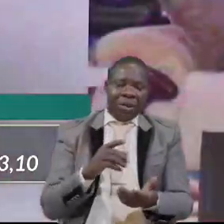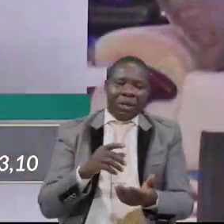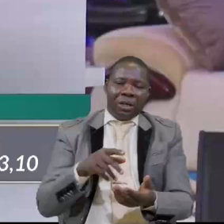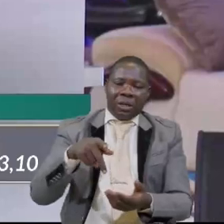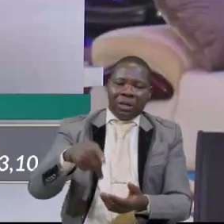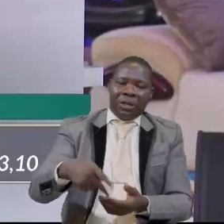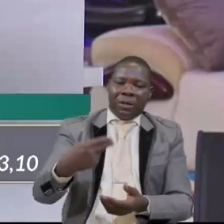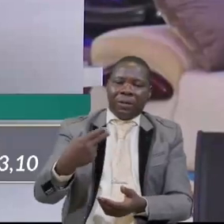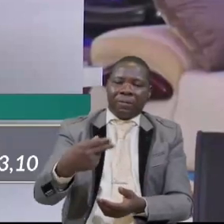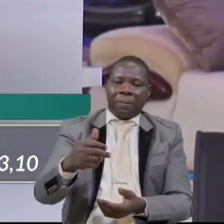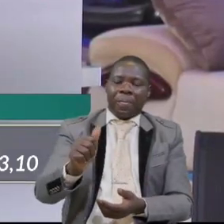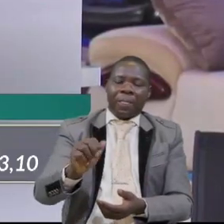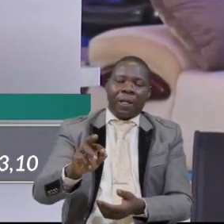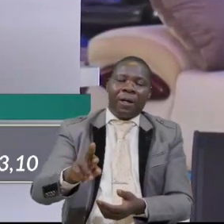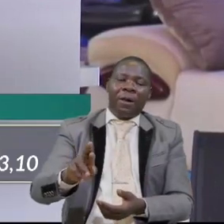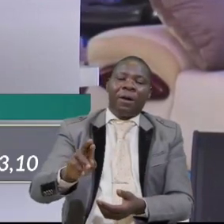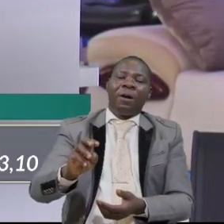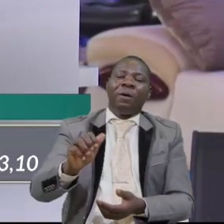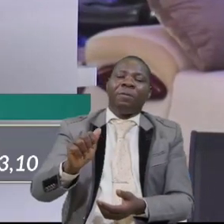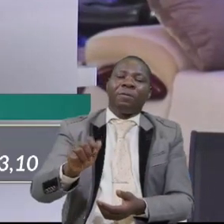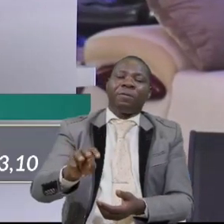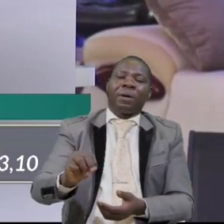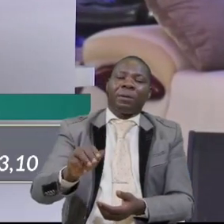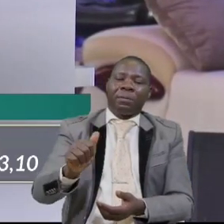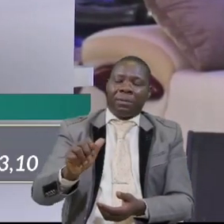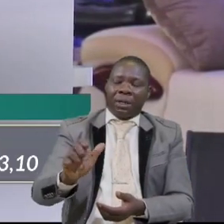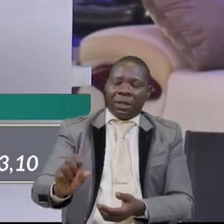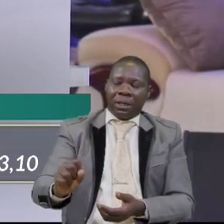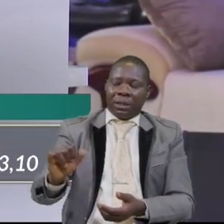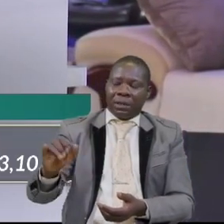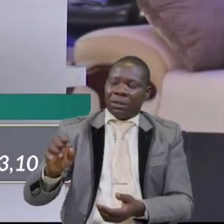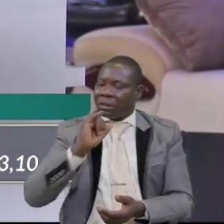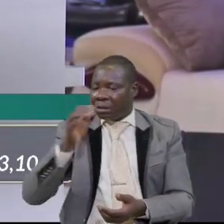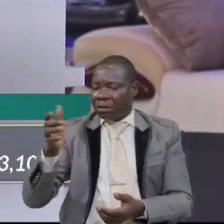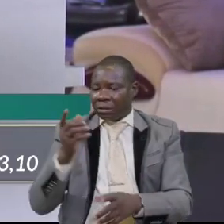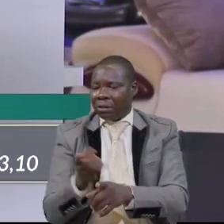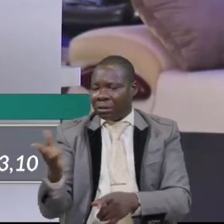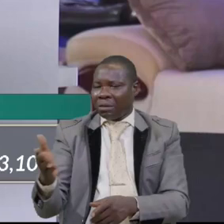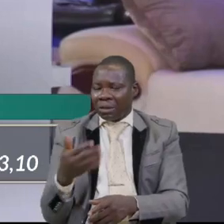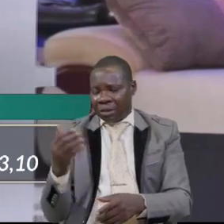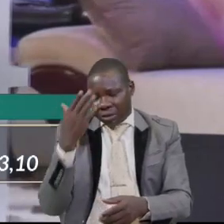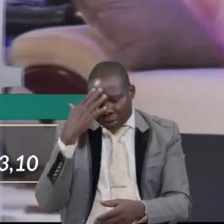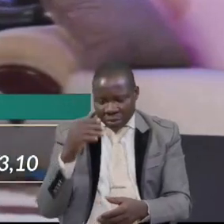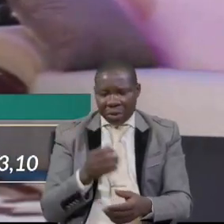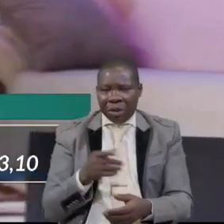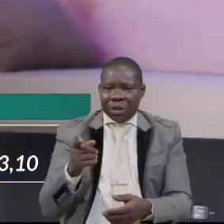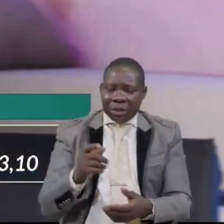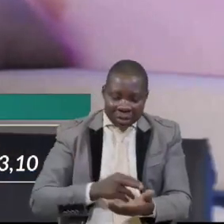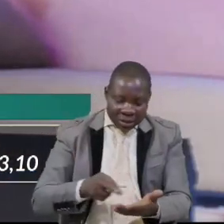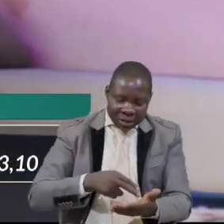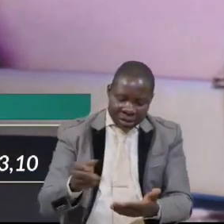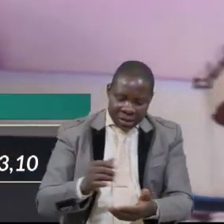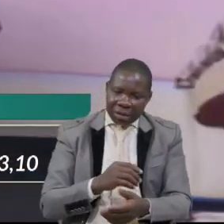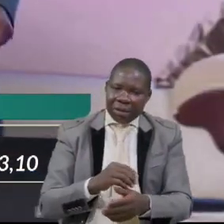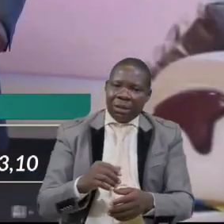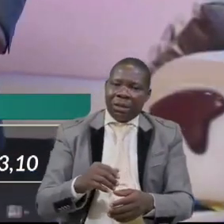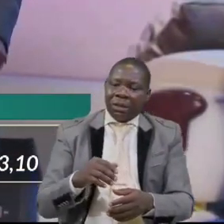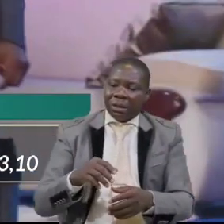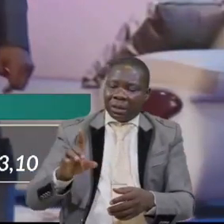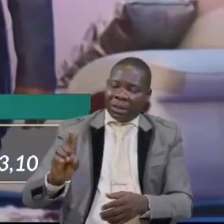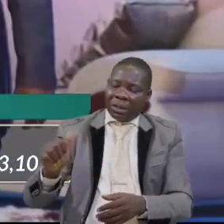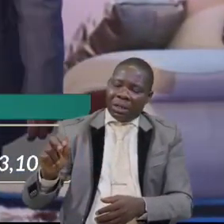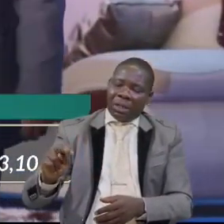Les pharmaciens ne sont pas stagnants, ils se développent. Alors, il y a le journal médical qui est là. Est-ce que tu lis? Daniel lisait